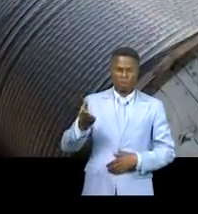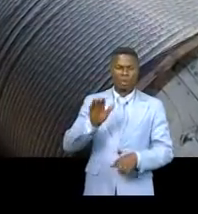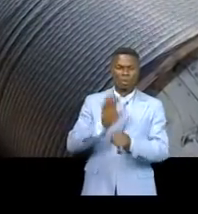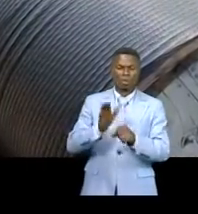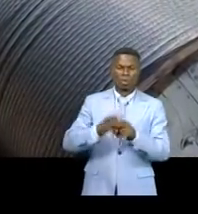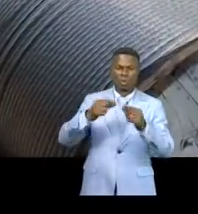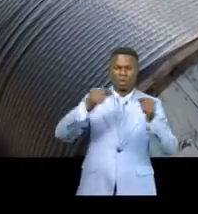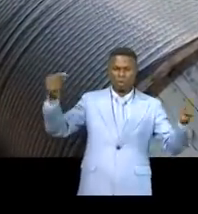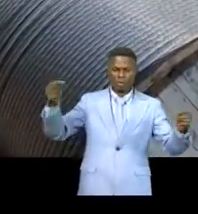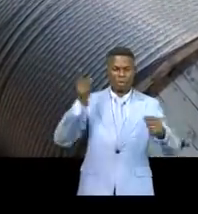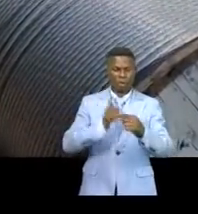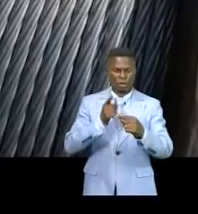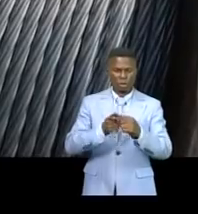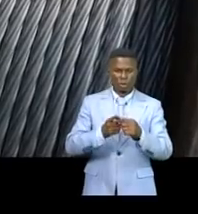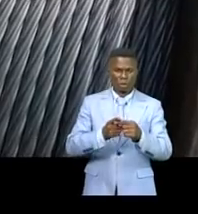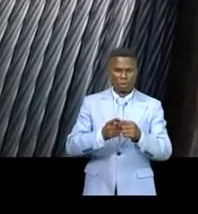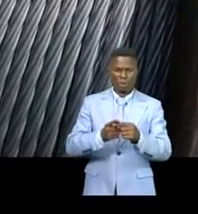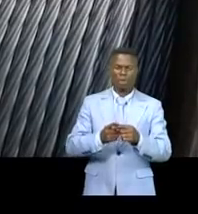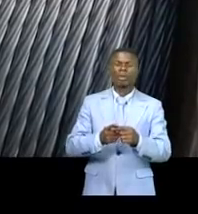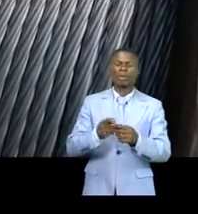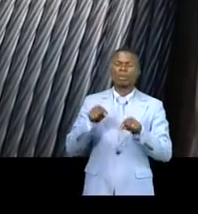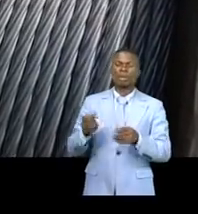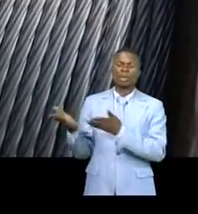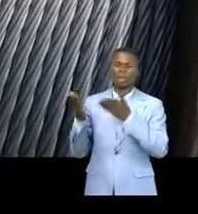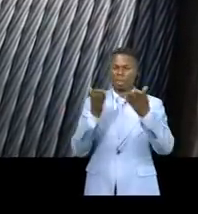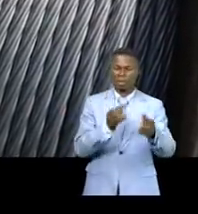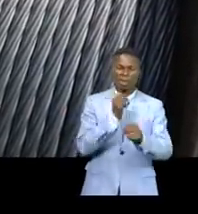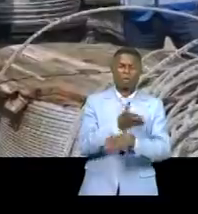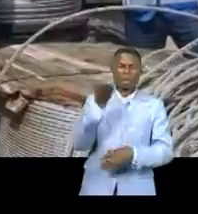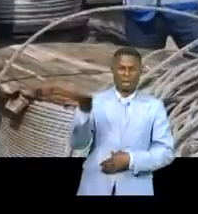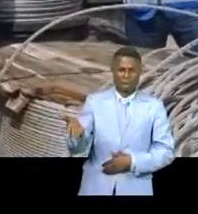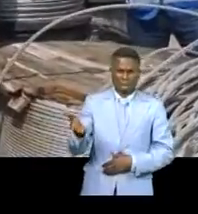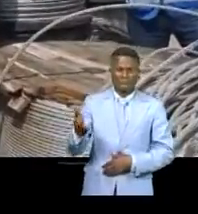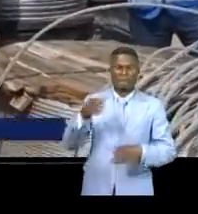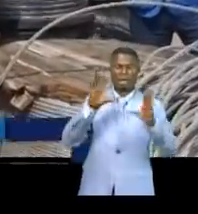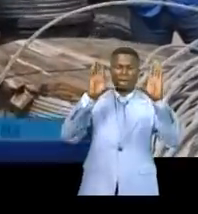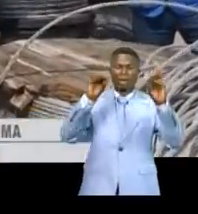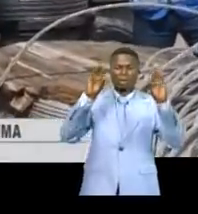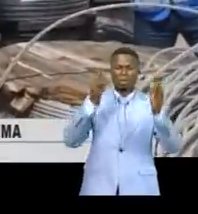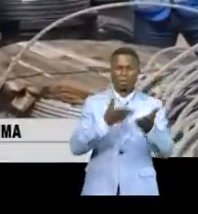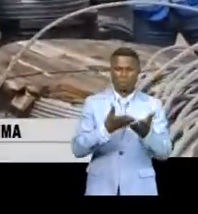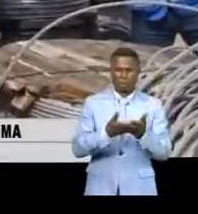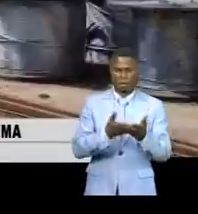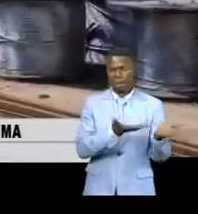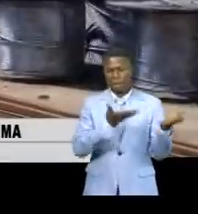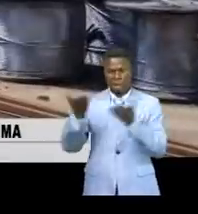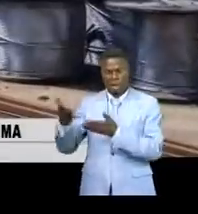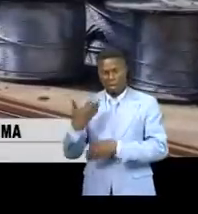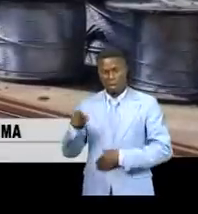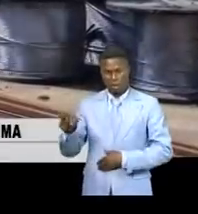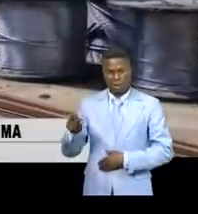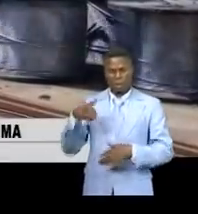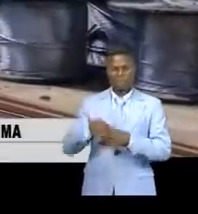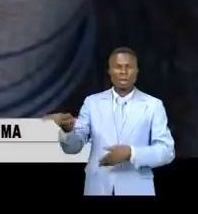important de conducteurs électriques en aluminium cette fois-ci est déjà dans les entrepôts. Après l'acheminement de ces outils dans